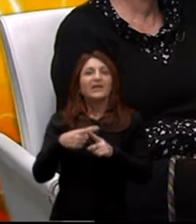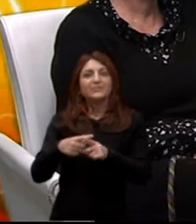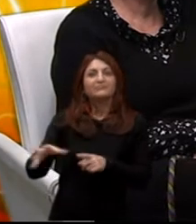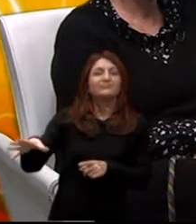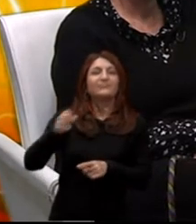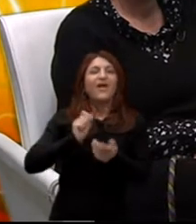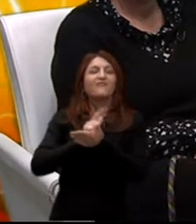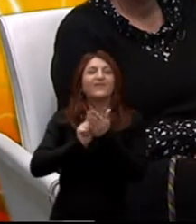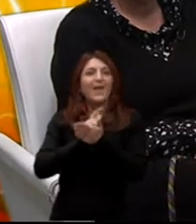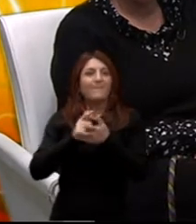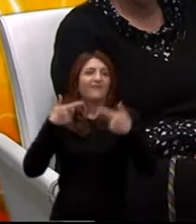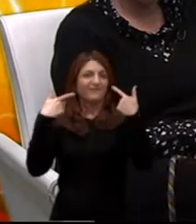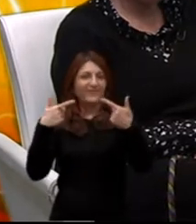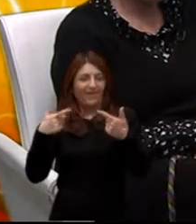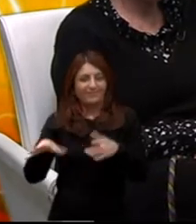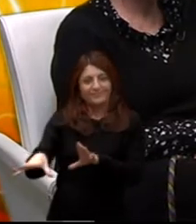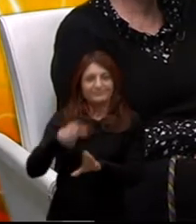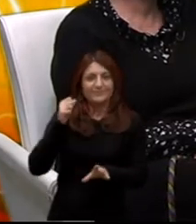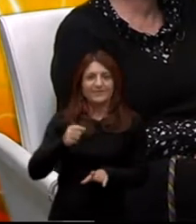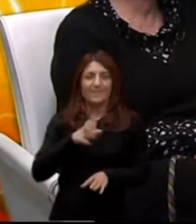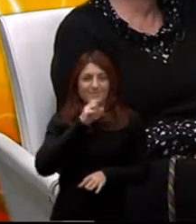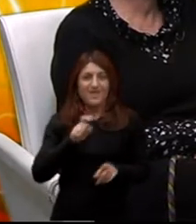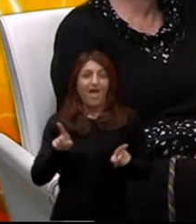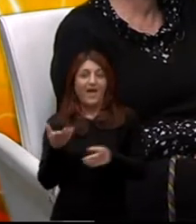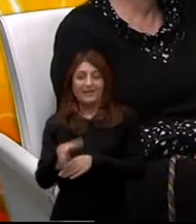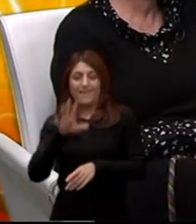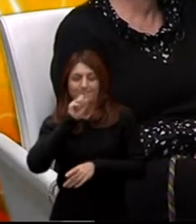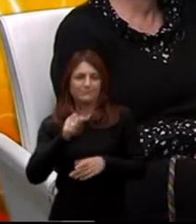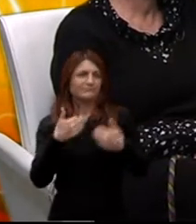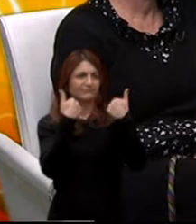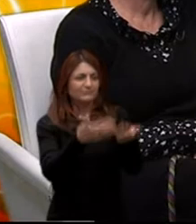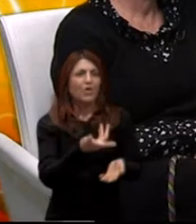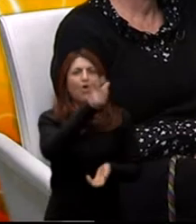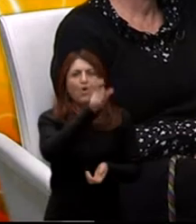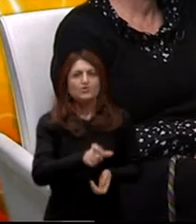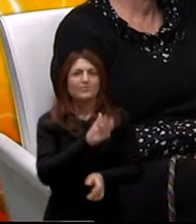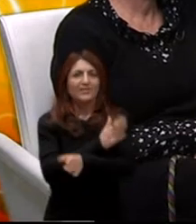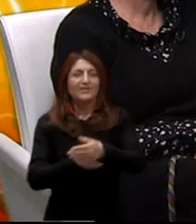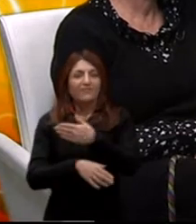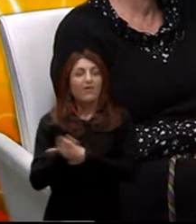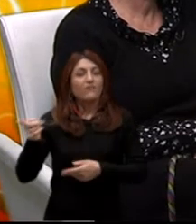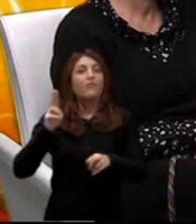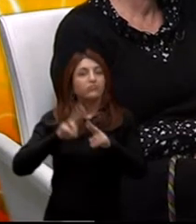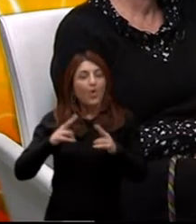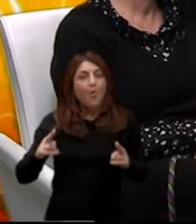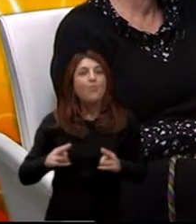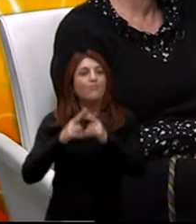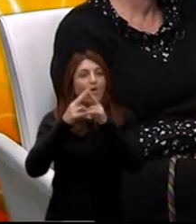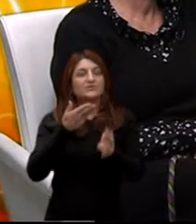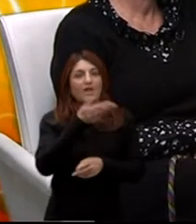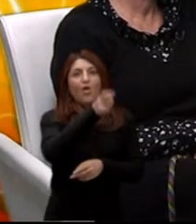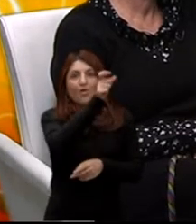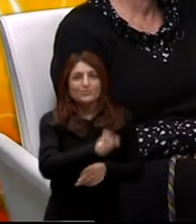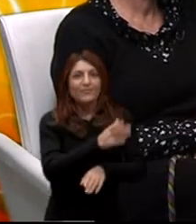preko vikenda. Kada se dodjeljuje tom korisniku osobi s invaliditetom, vi upoznajete tu osobu i družite